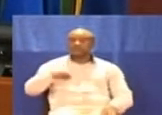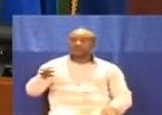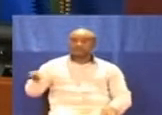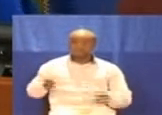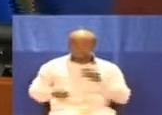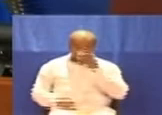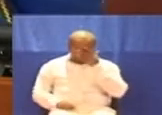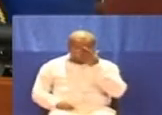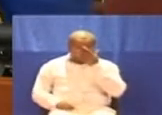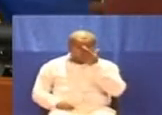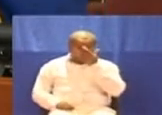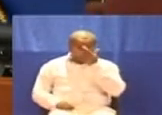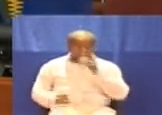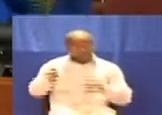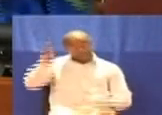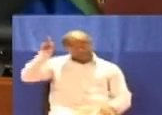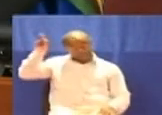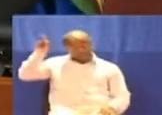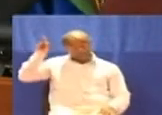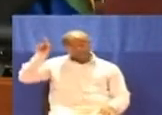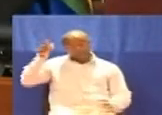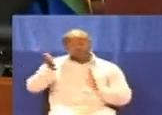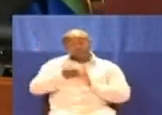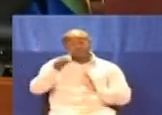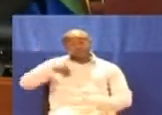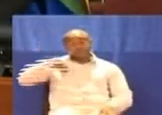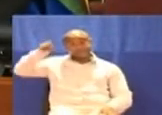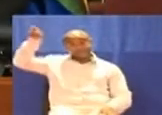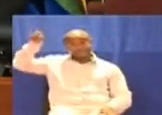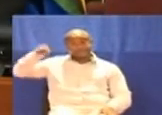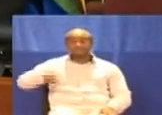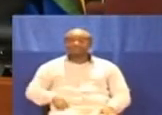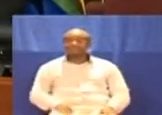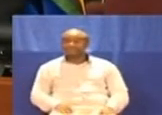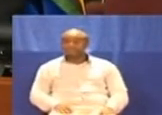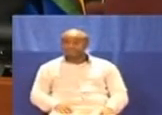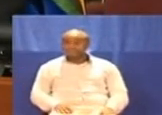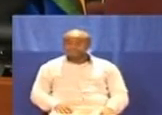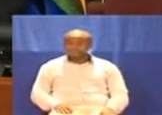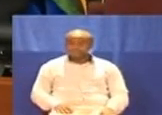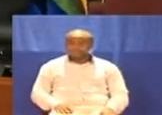ile ambayo tulikuwa tunaongozwa na wenzetu wa TWPG.